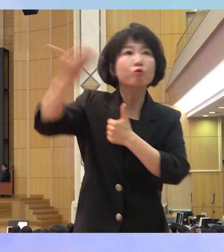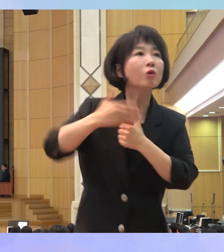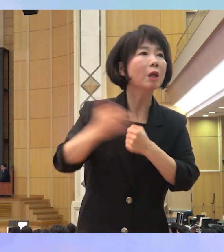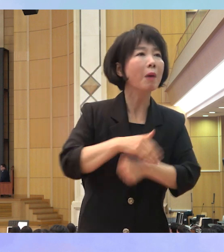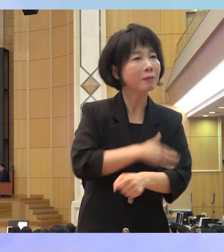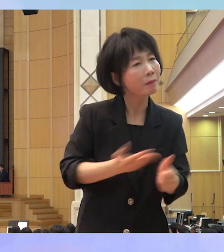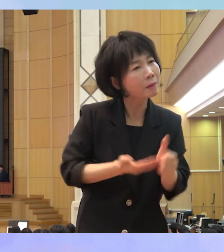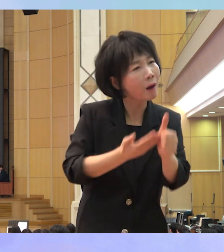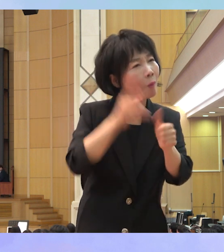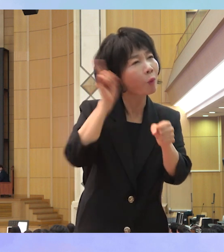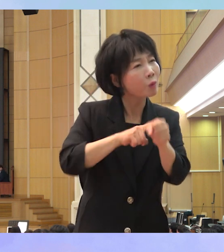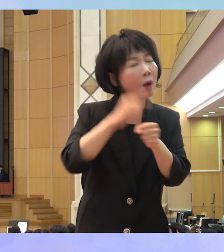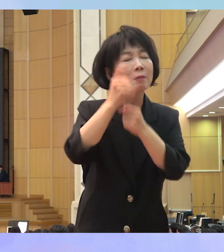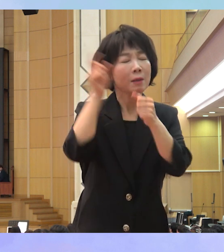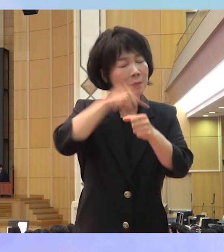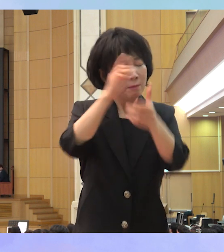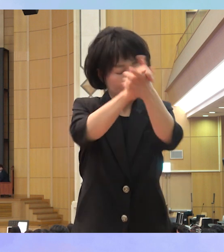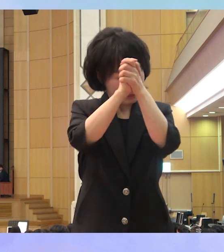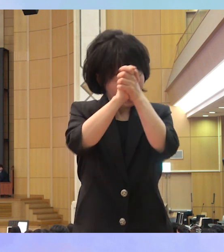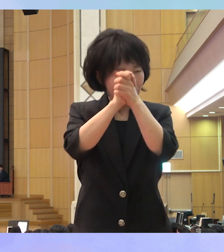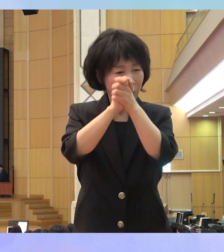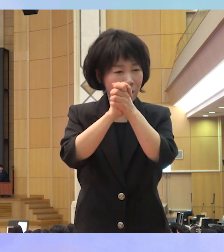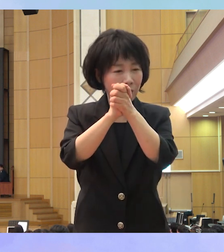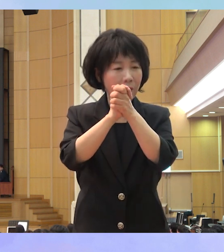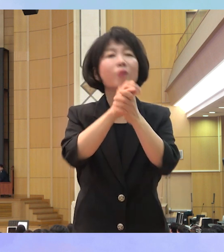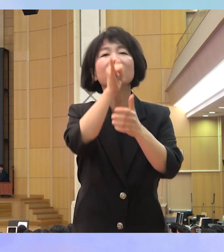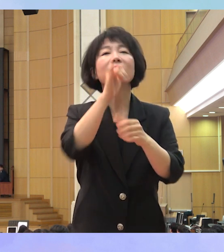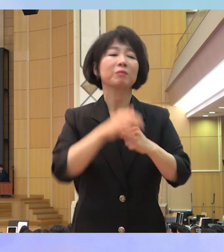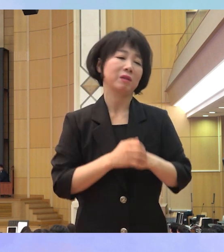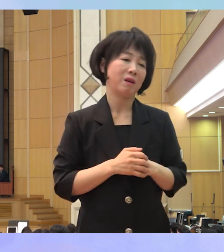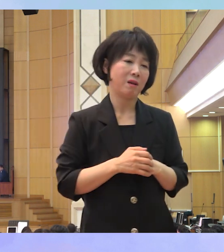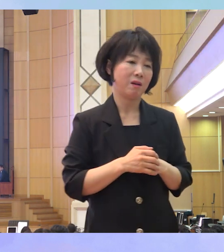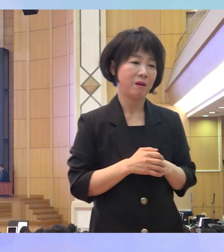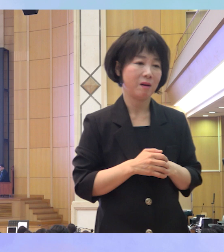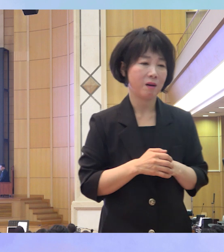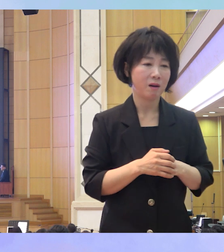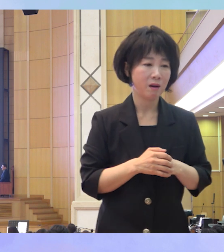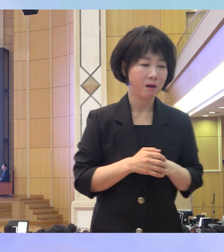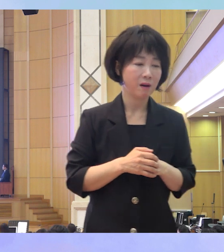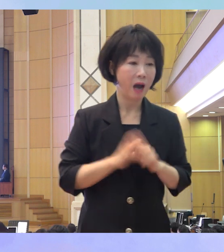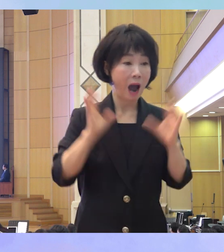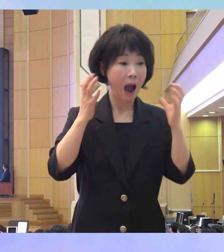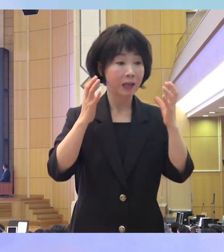하고 있고 하나님의 영광을 위해서 살아가는 것을 위해서 많이 기도하는 편이고